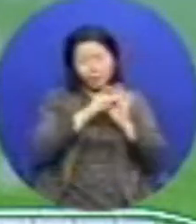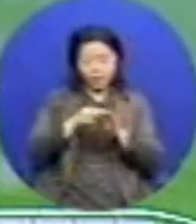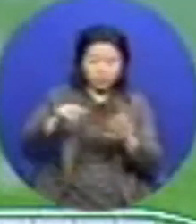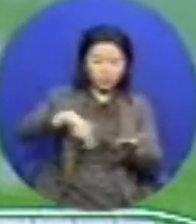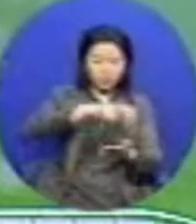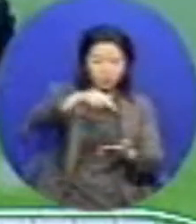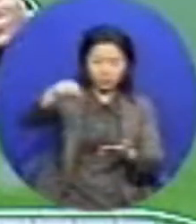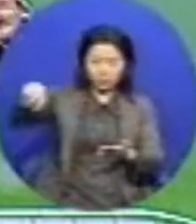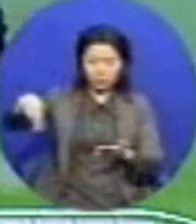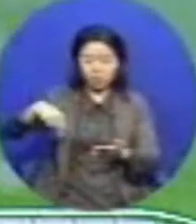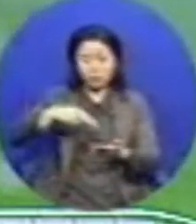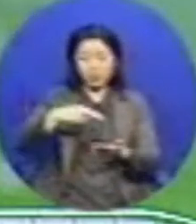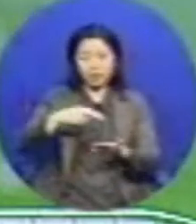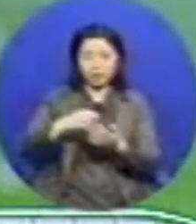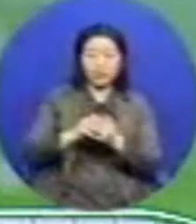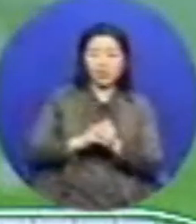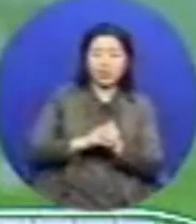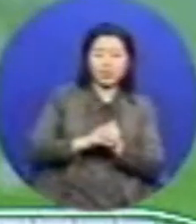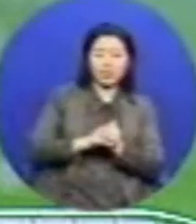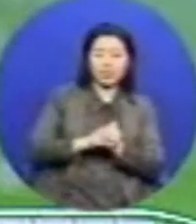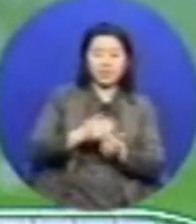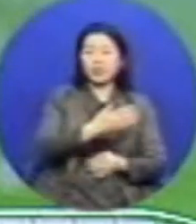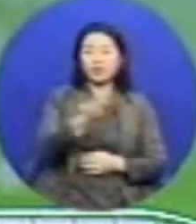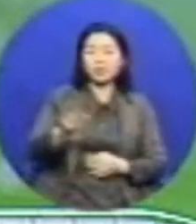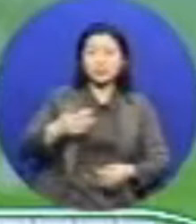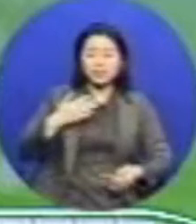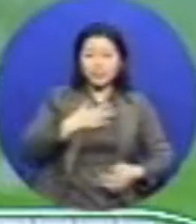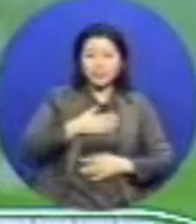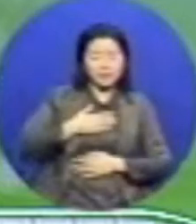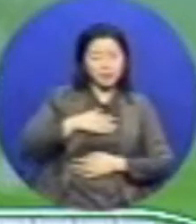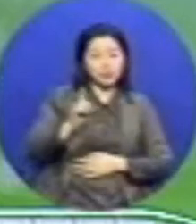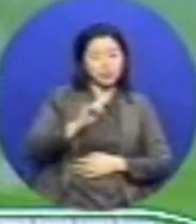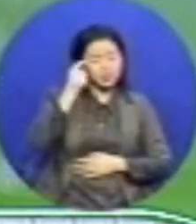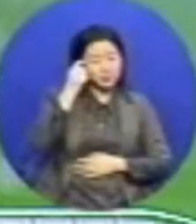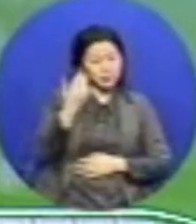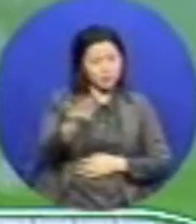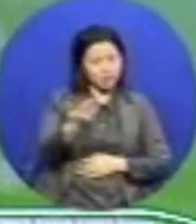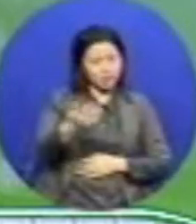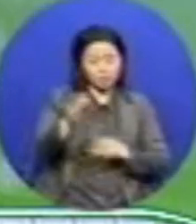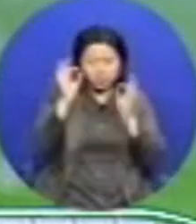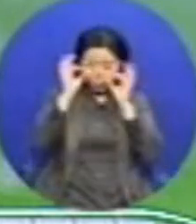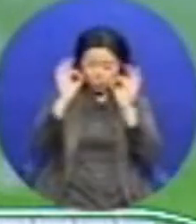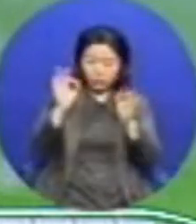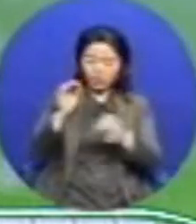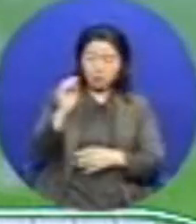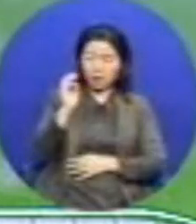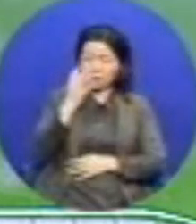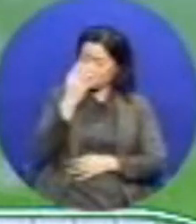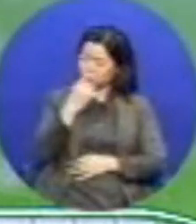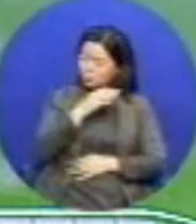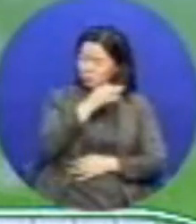외로운 못살겠다고 계속 복정동 을 배 하면 그것도 참 보기 민망할 것 같아요